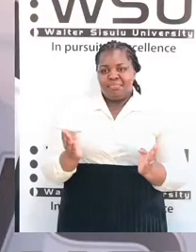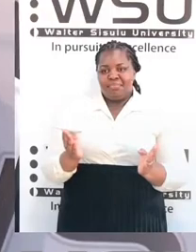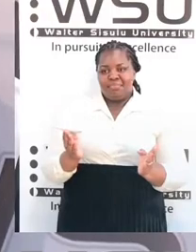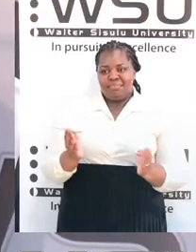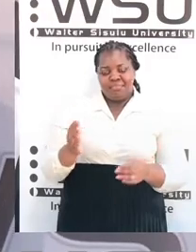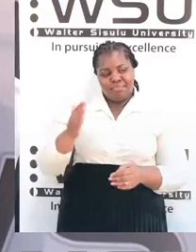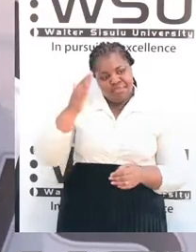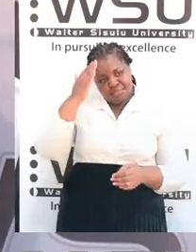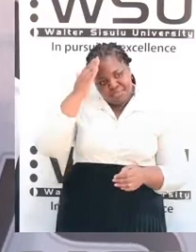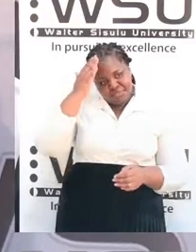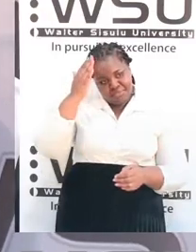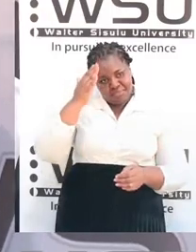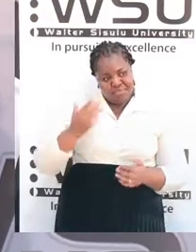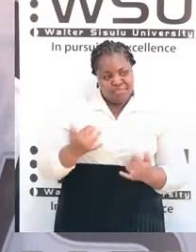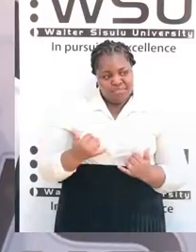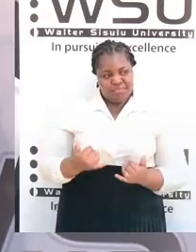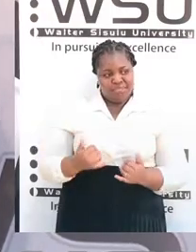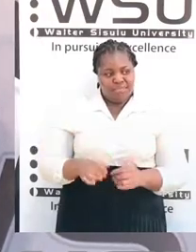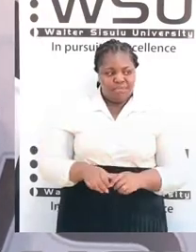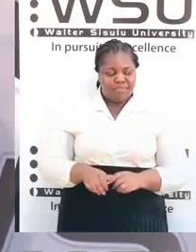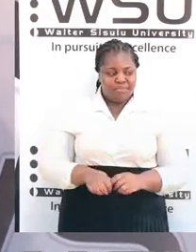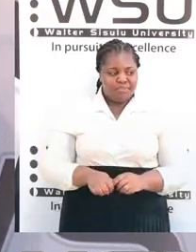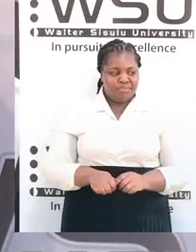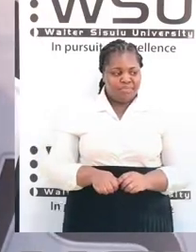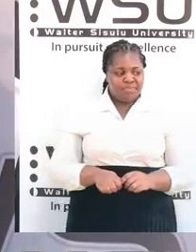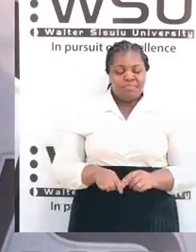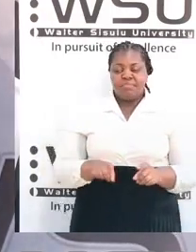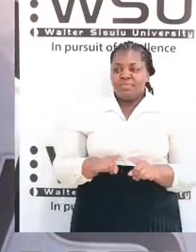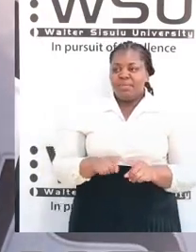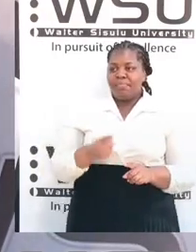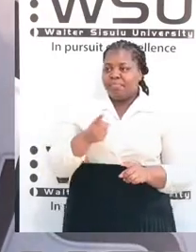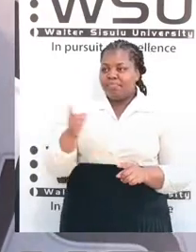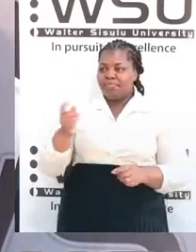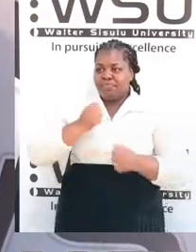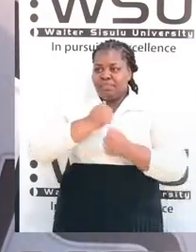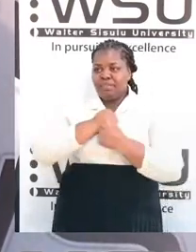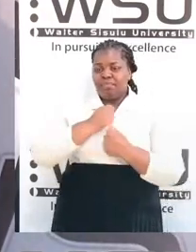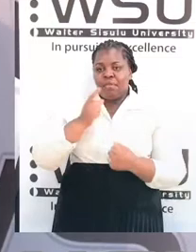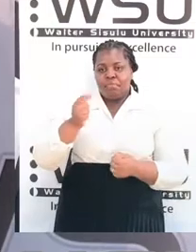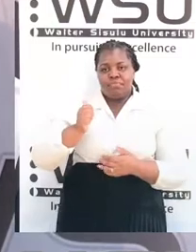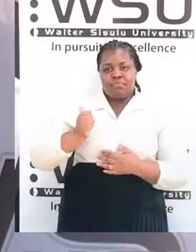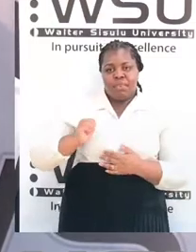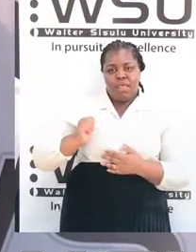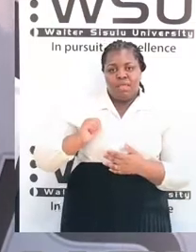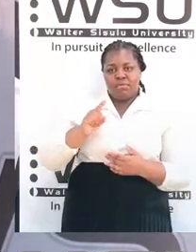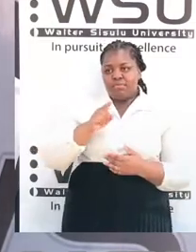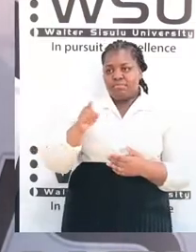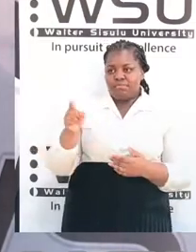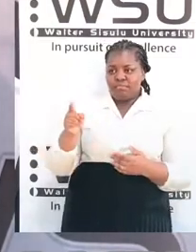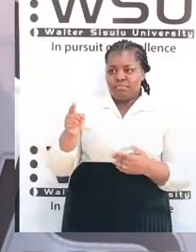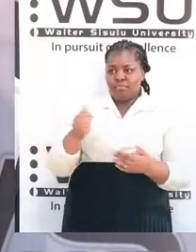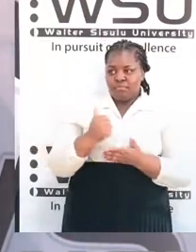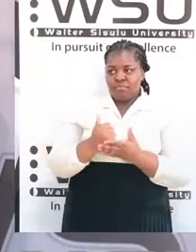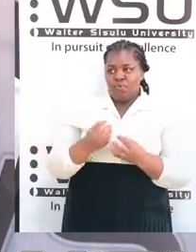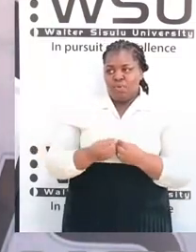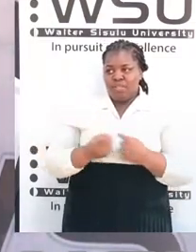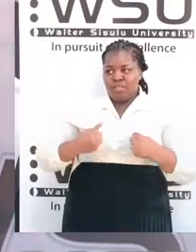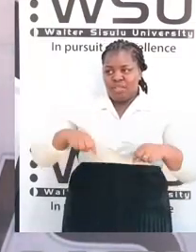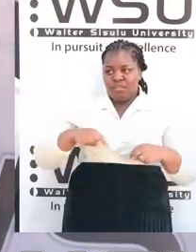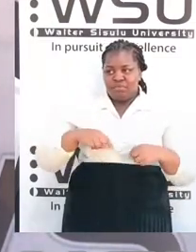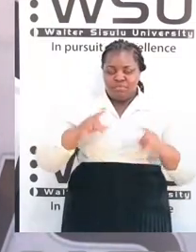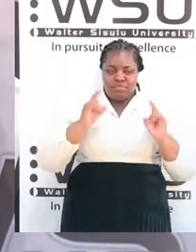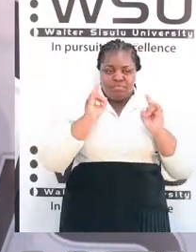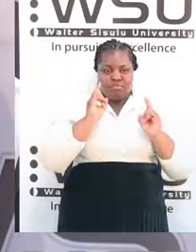abathwala izidanga namhlanje. Nani bazali ababenenyweba yokuba bahlale kule ndawo